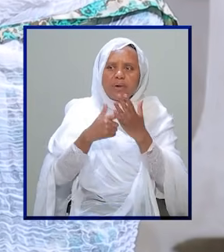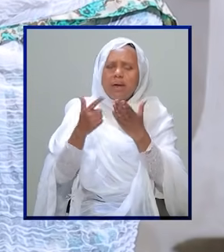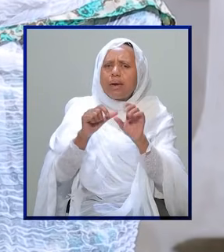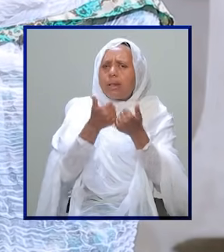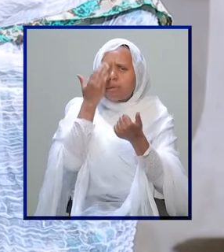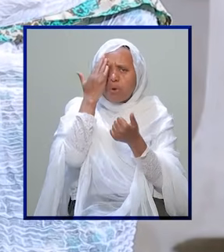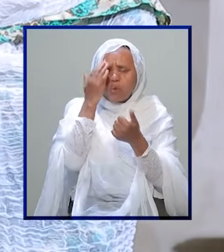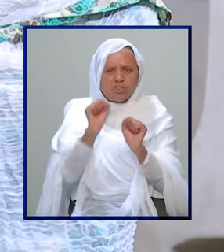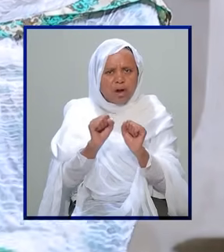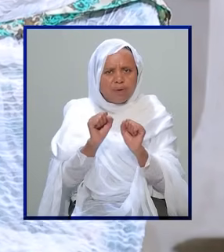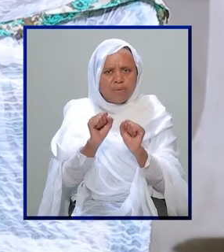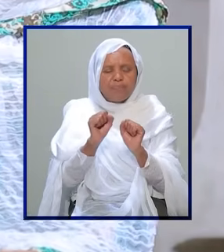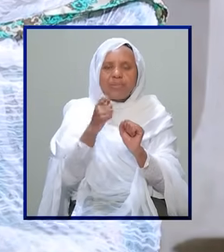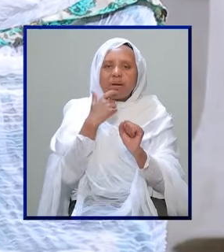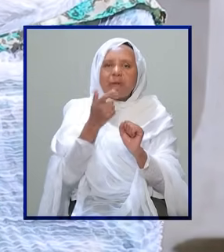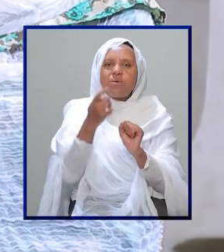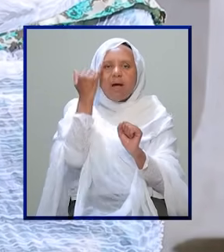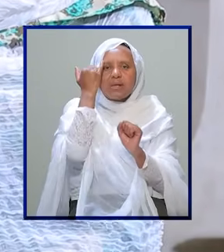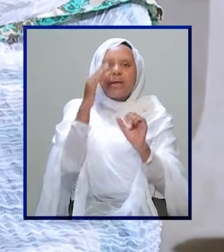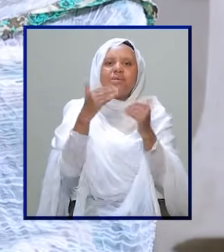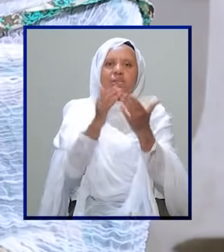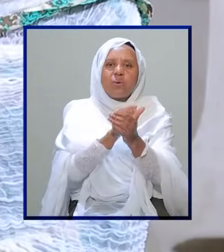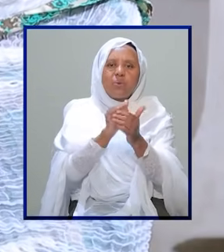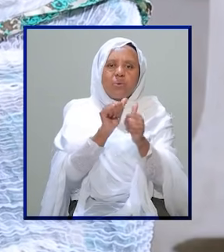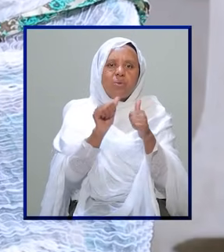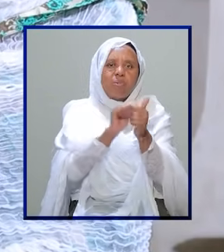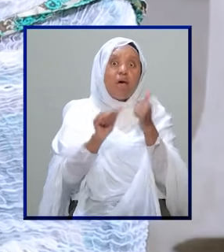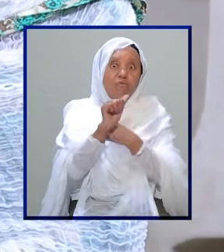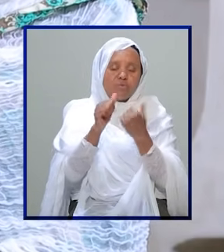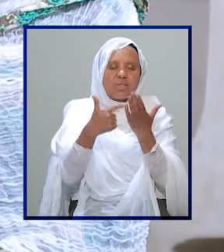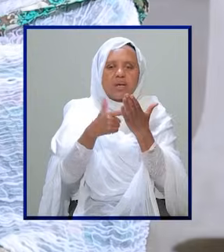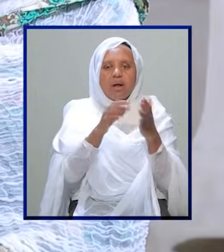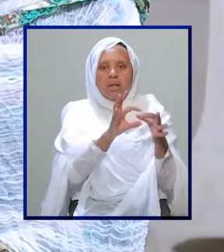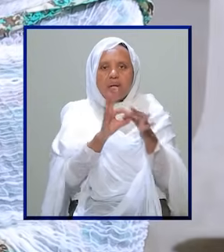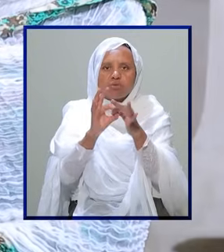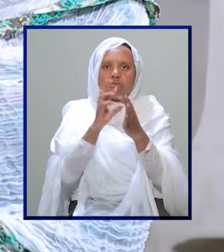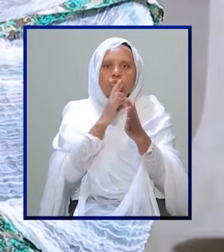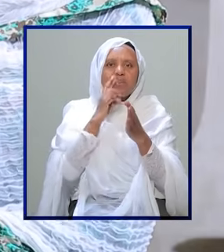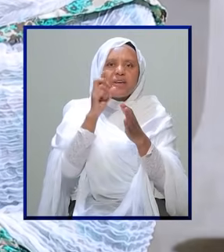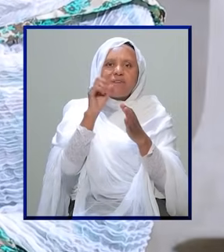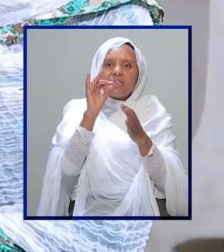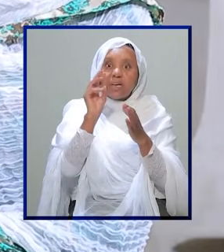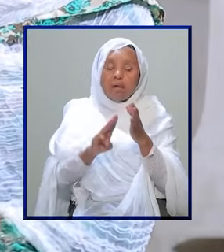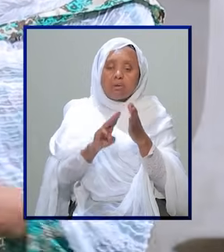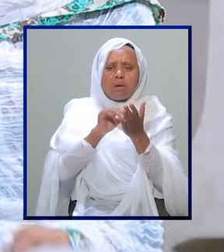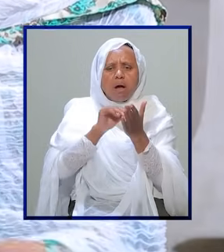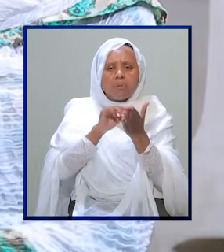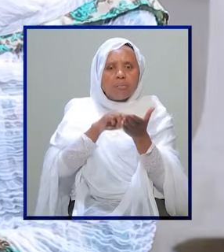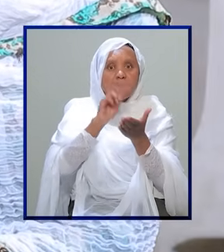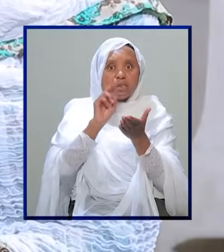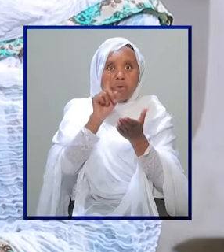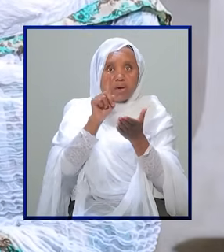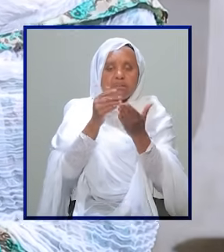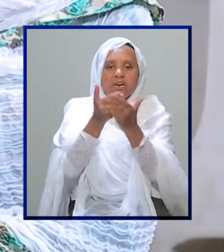እንዴት ማወቅ እንችላለን የሚለውን ሐሳብ ሰጥተውበት ቢያልፉ። ከዛ ጋር ተያይዞ እንግዲህ ጾመ ፍልሰታን ደጋግመን የምናነሳው አንድ